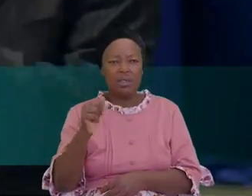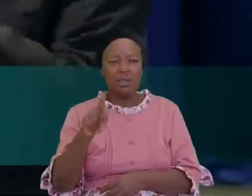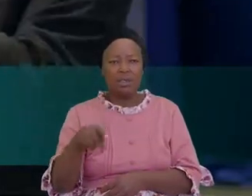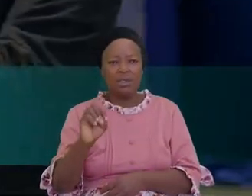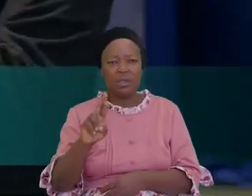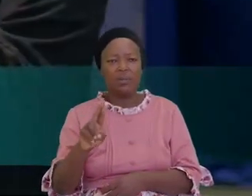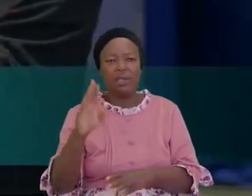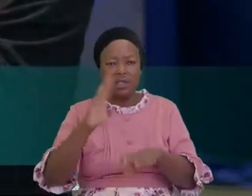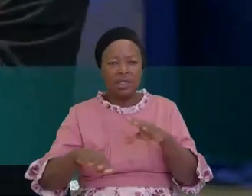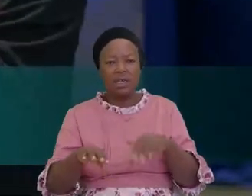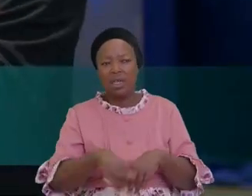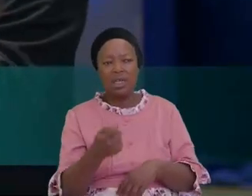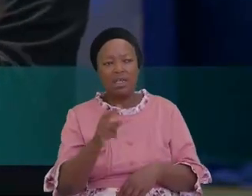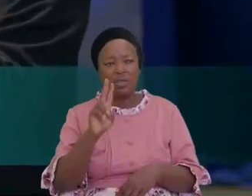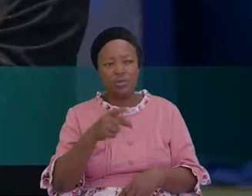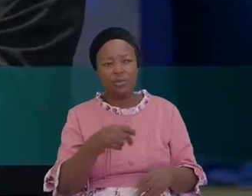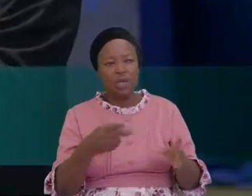à deux tranchants,